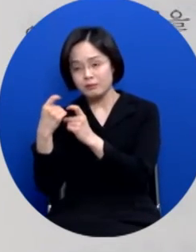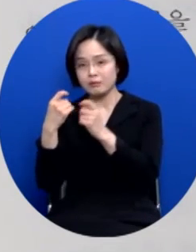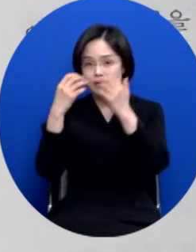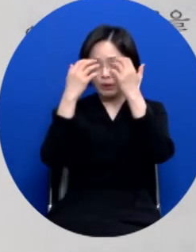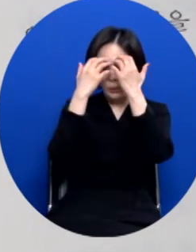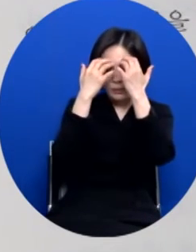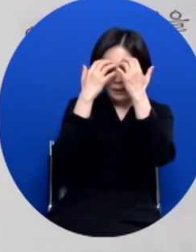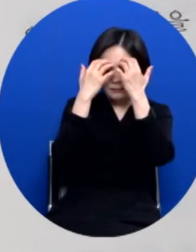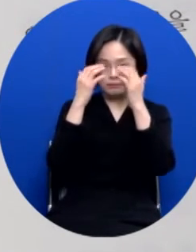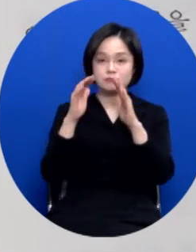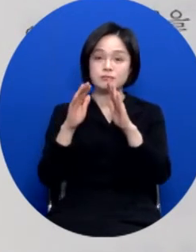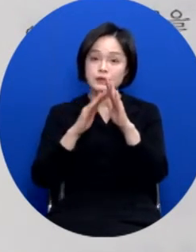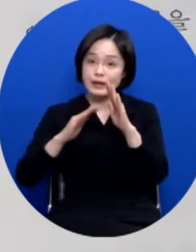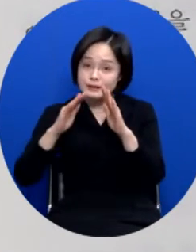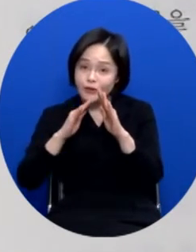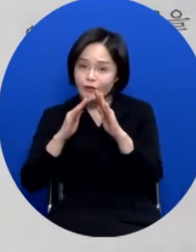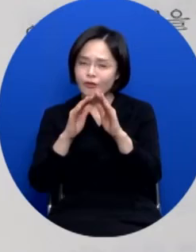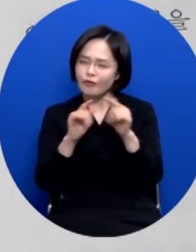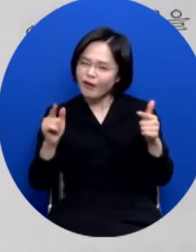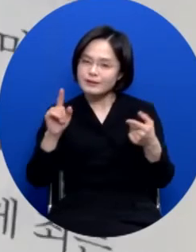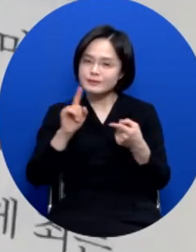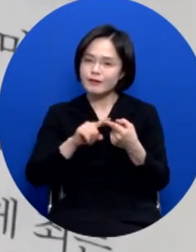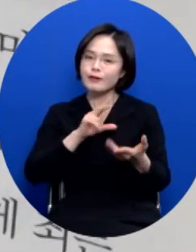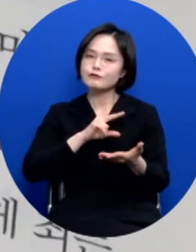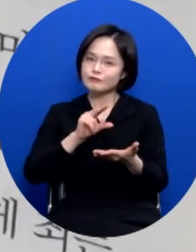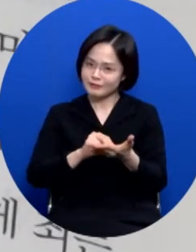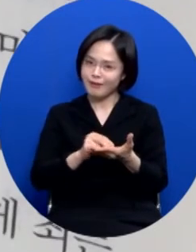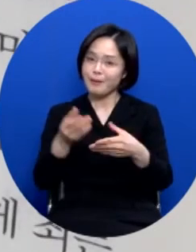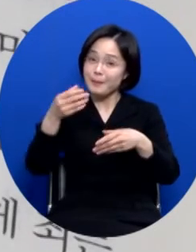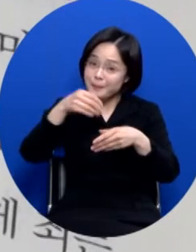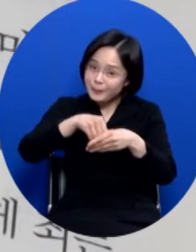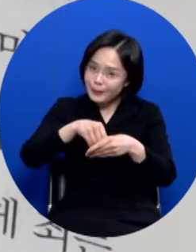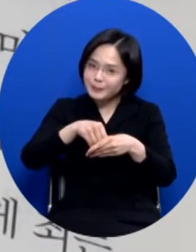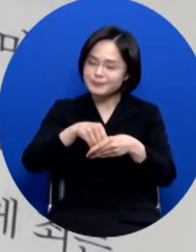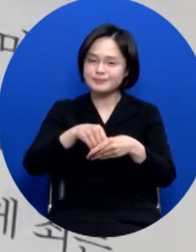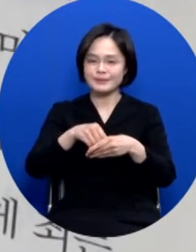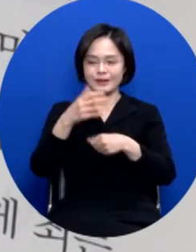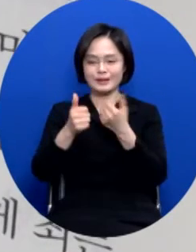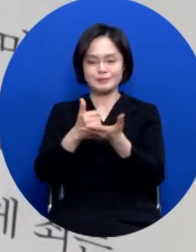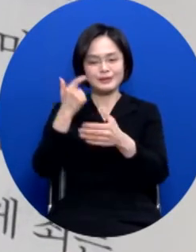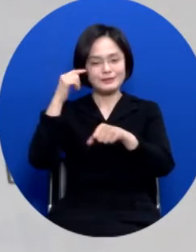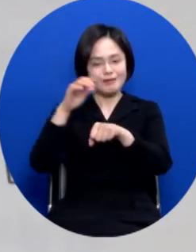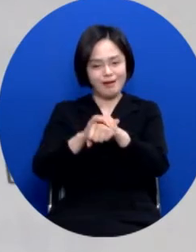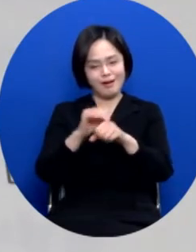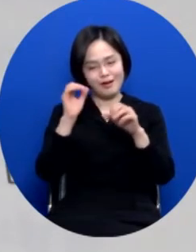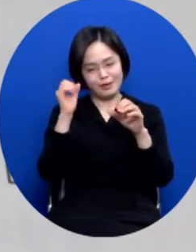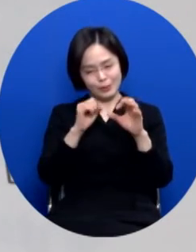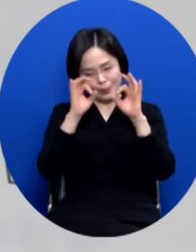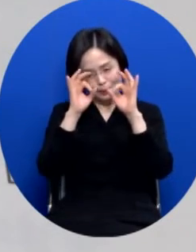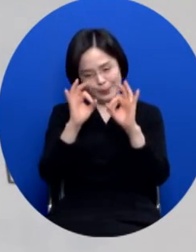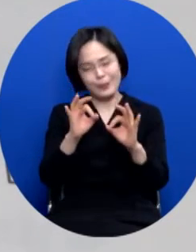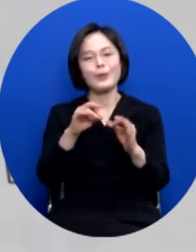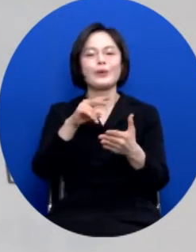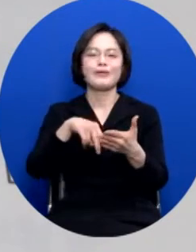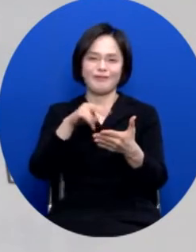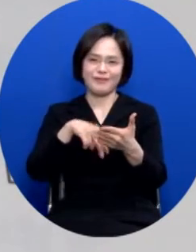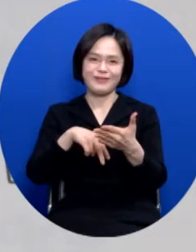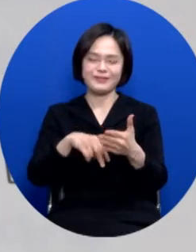성경이 제시하는 지혜와 통찰로 풀어갑니다. 특히 드라마 내용이나 찬양 가사를 함께